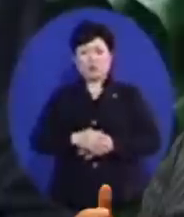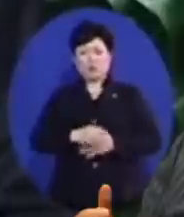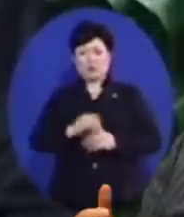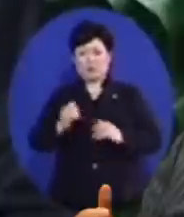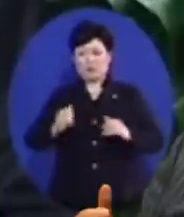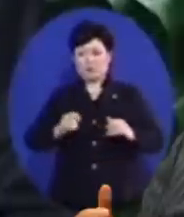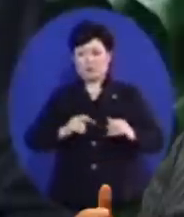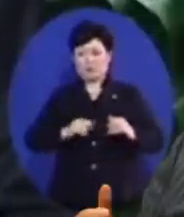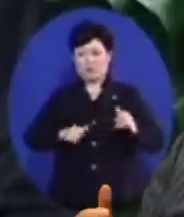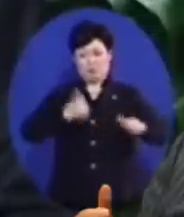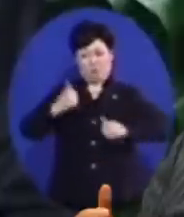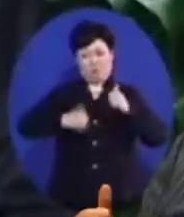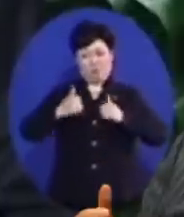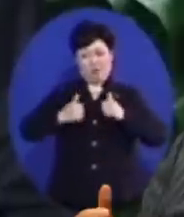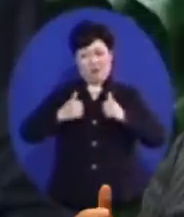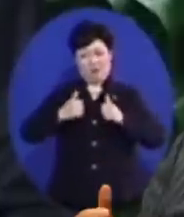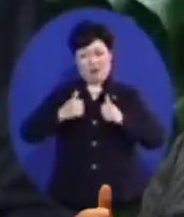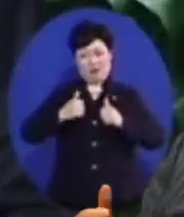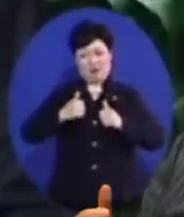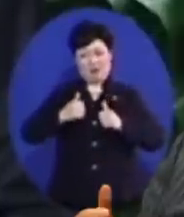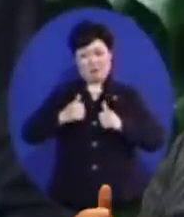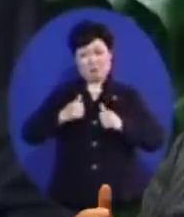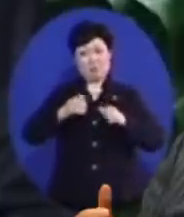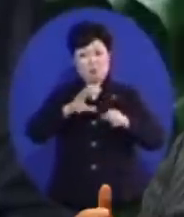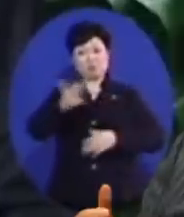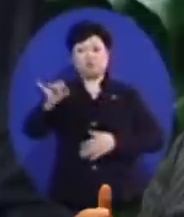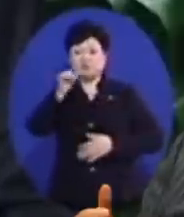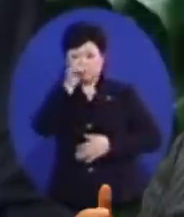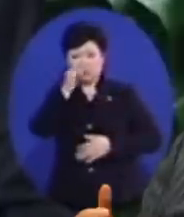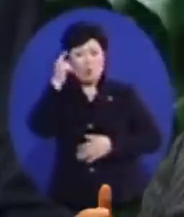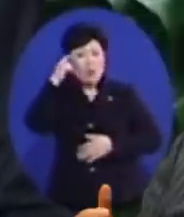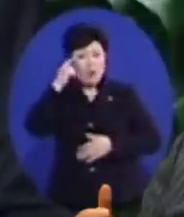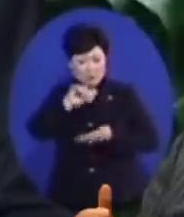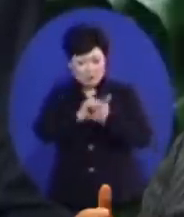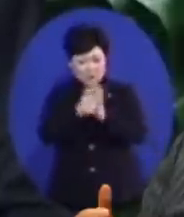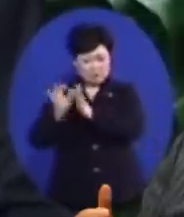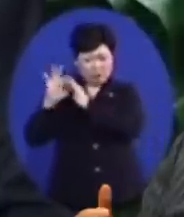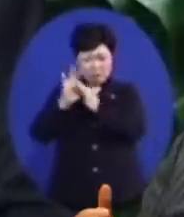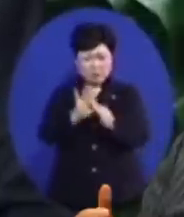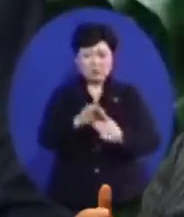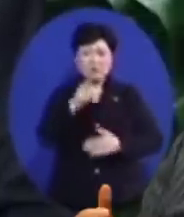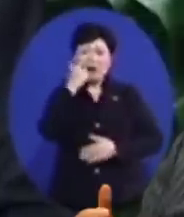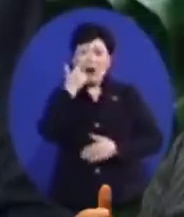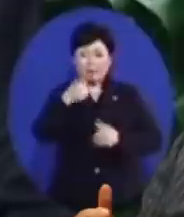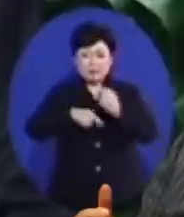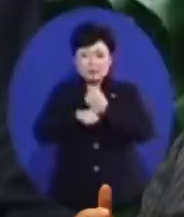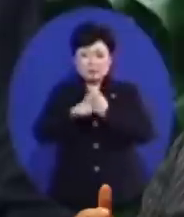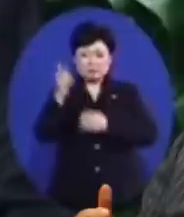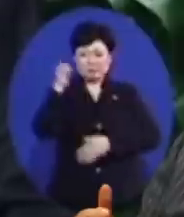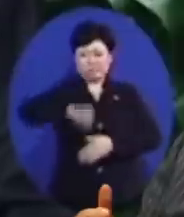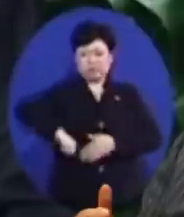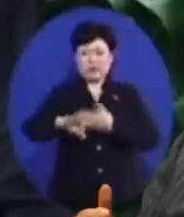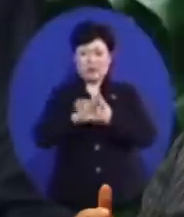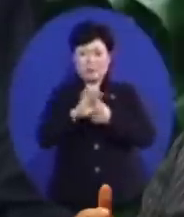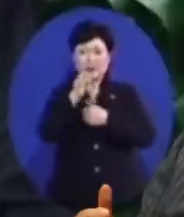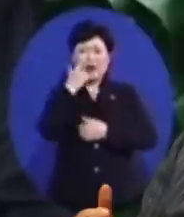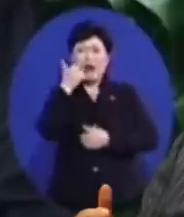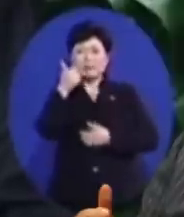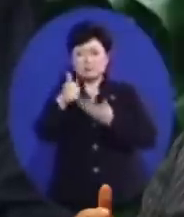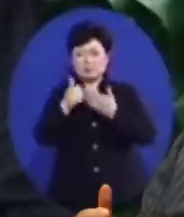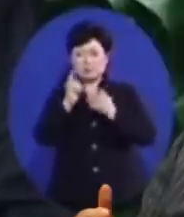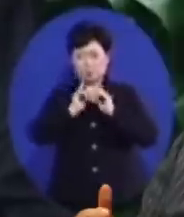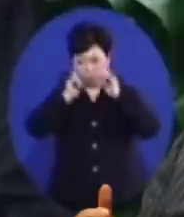내는 때가 옵니다. 자식이 계속해서 아버지의 뜻을 거역하면 아버지가 화를